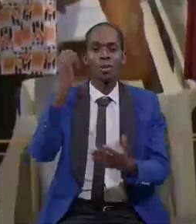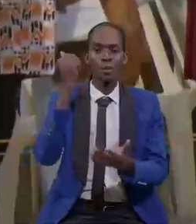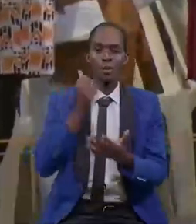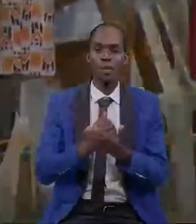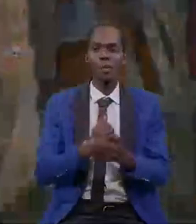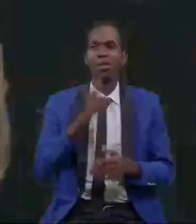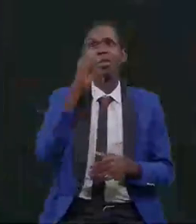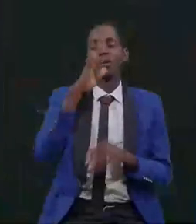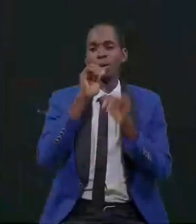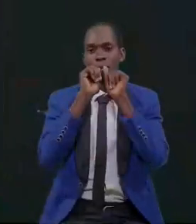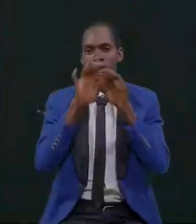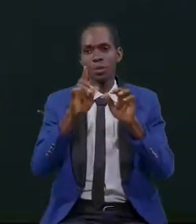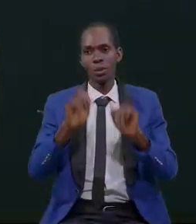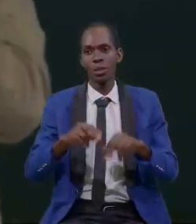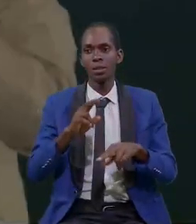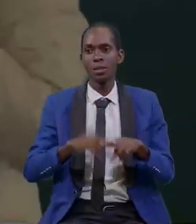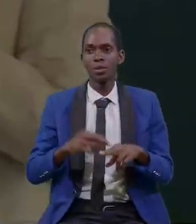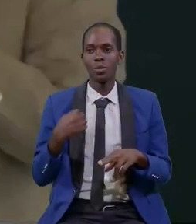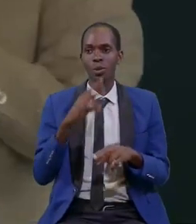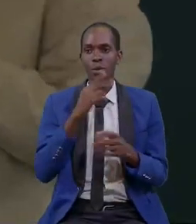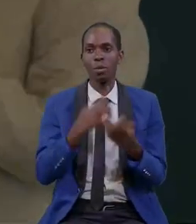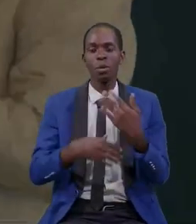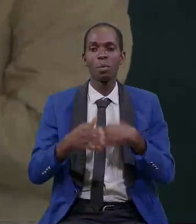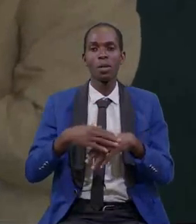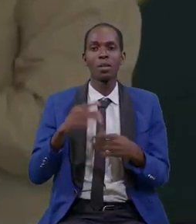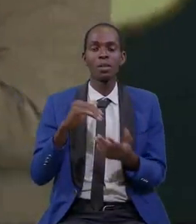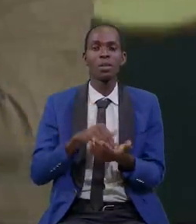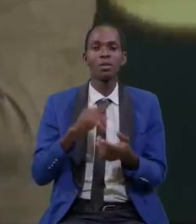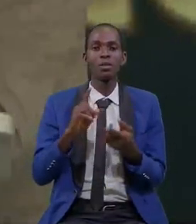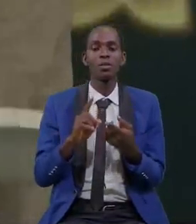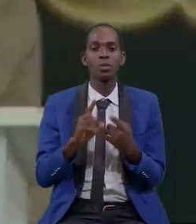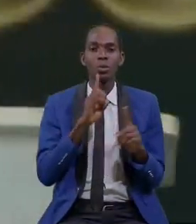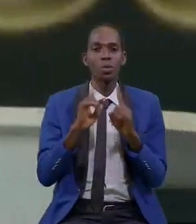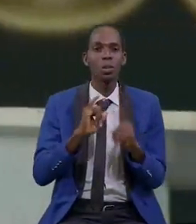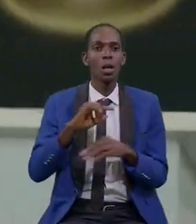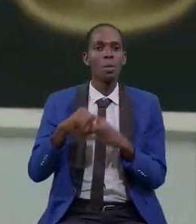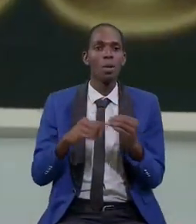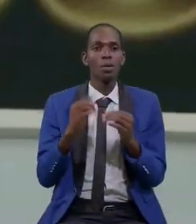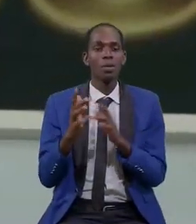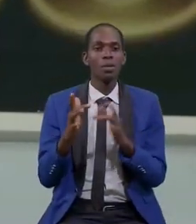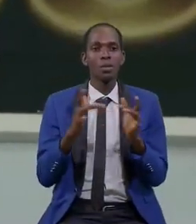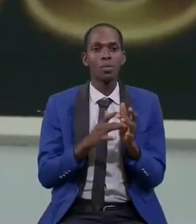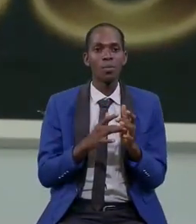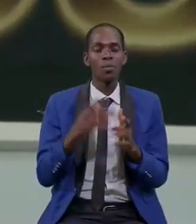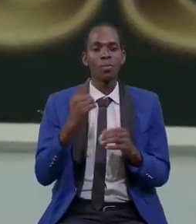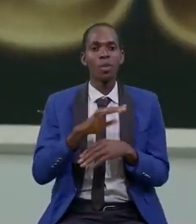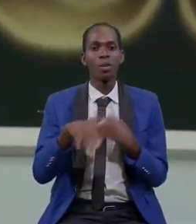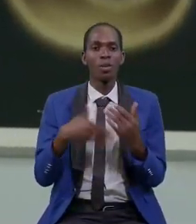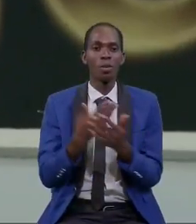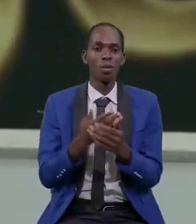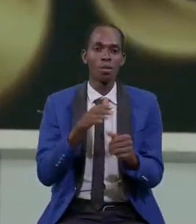Que Dieu bénisse pour vous asseoir. Nous revenons parlant de Jésus, le